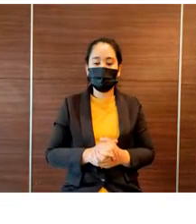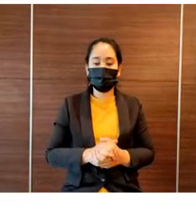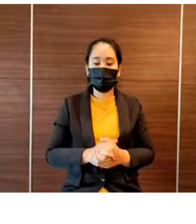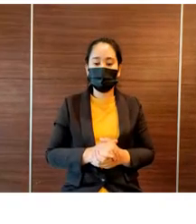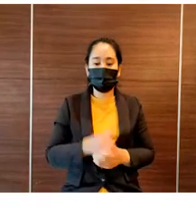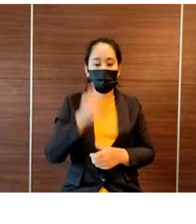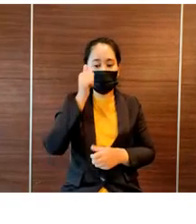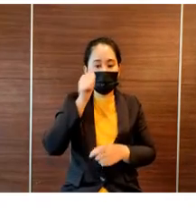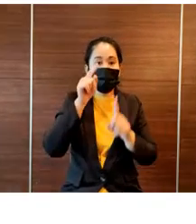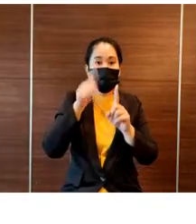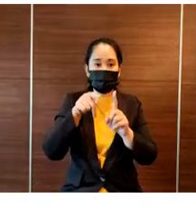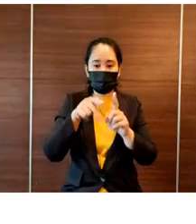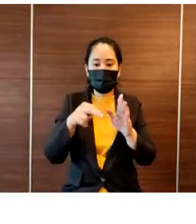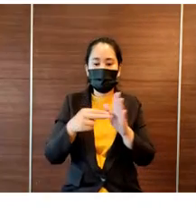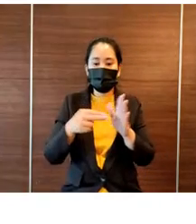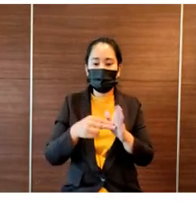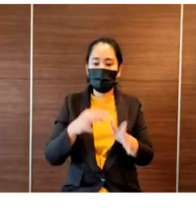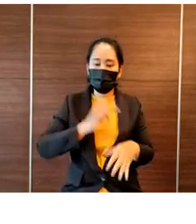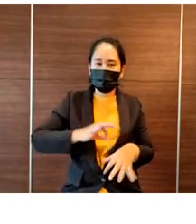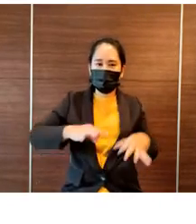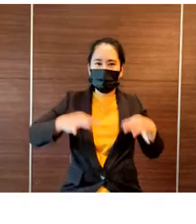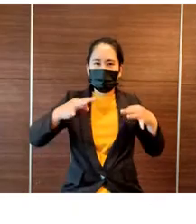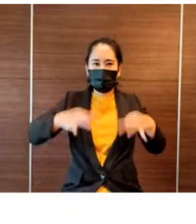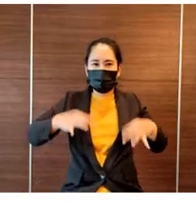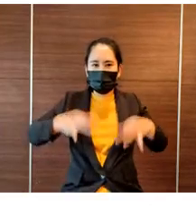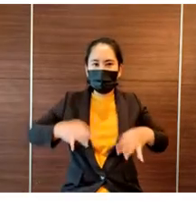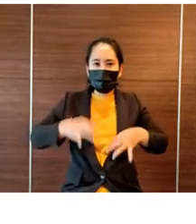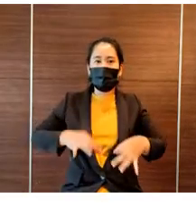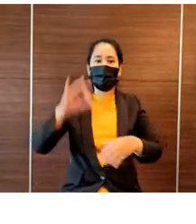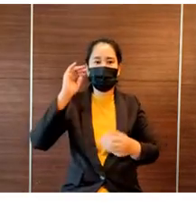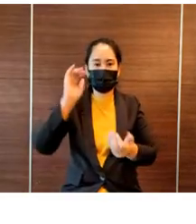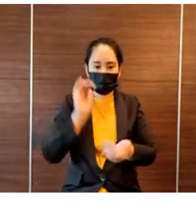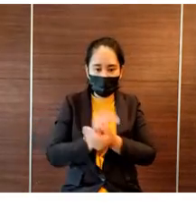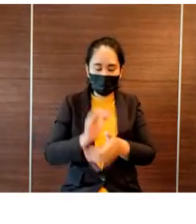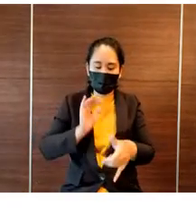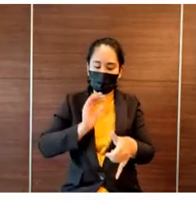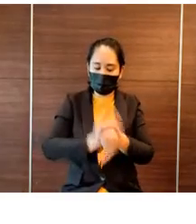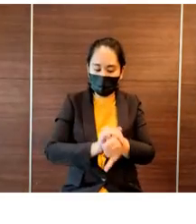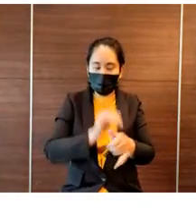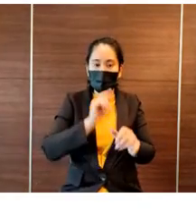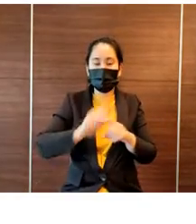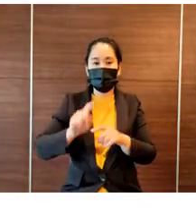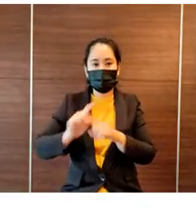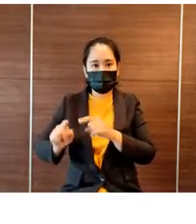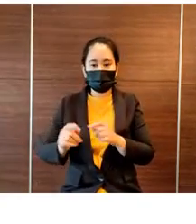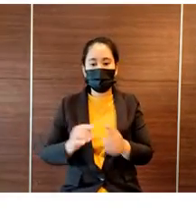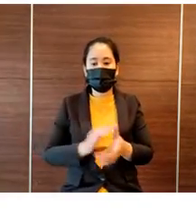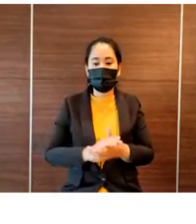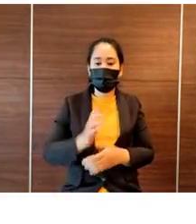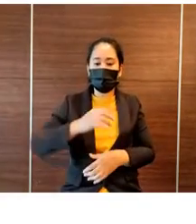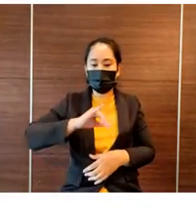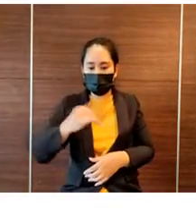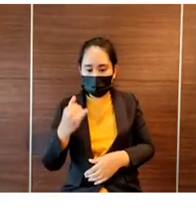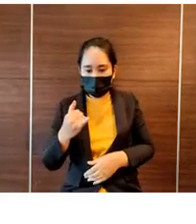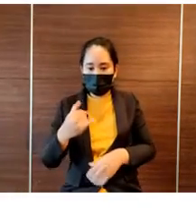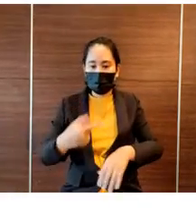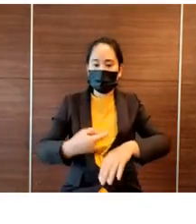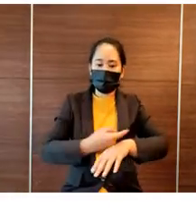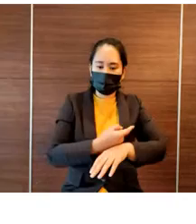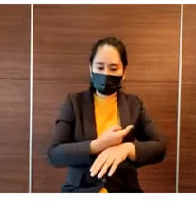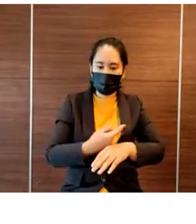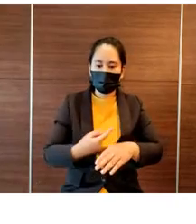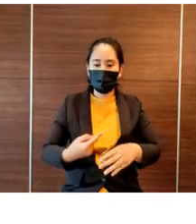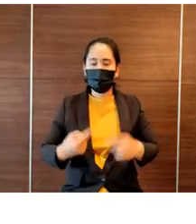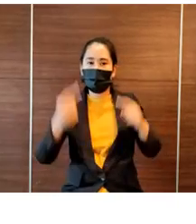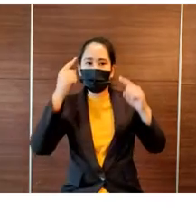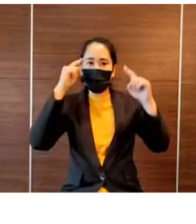ต้องยอมรับจริงๆว่ามันเสี่ยงทั้งเรื่องตำรวจไม่รู้กี่ครั้งเสี่ยงทั้งเรื่องการโอเวอร์โดสไม่รู้กี่ครั้ง